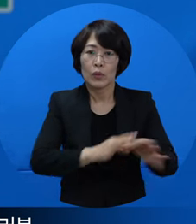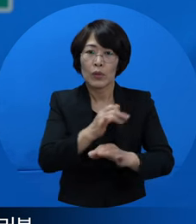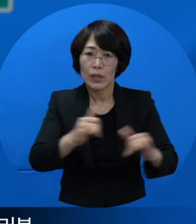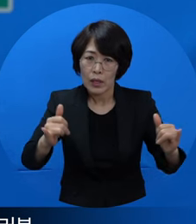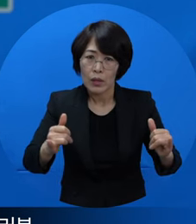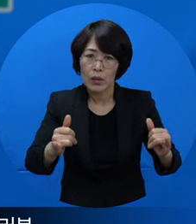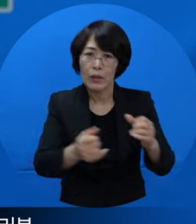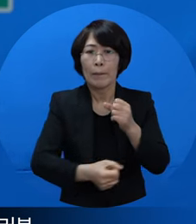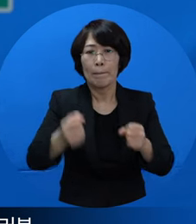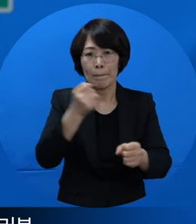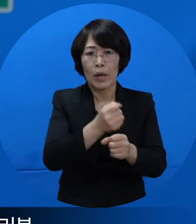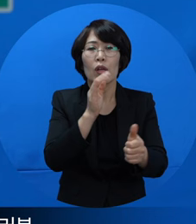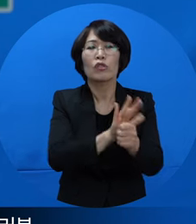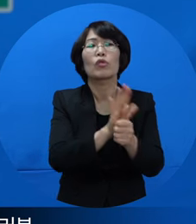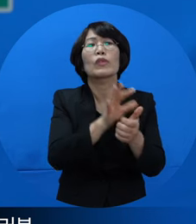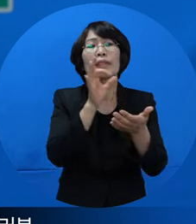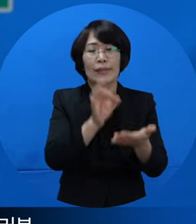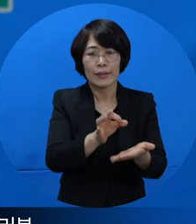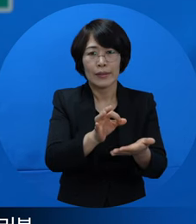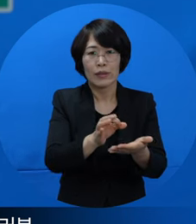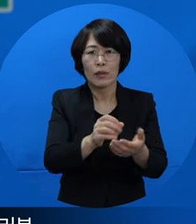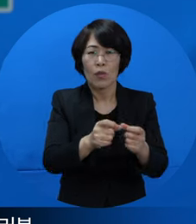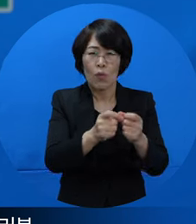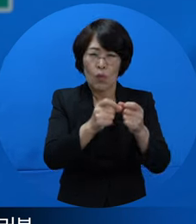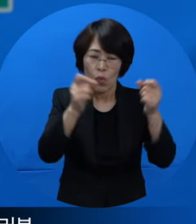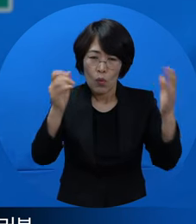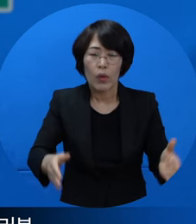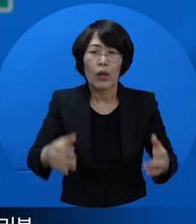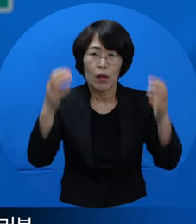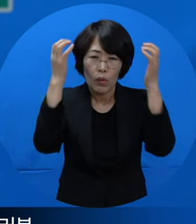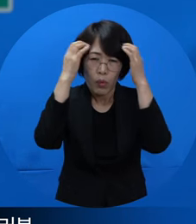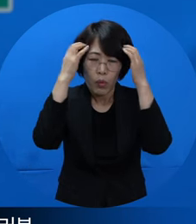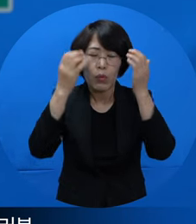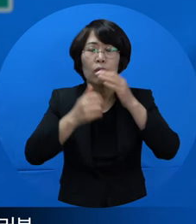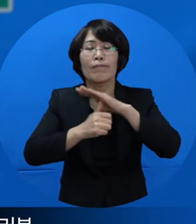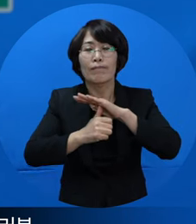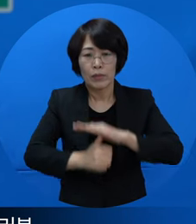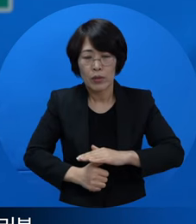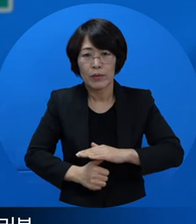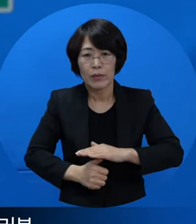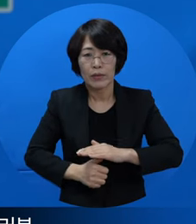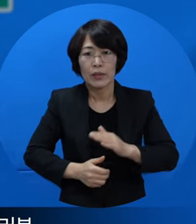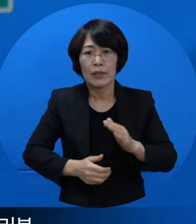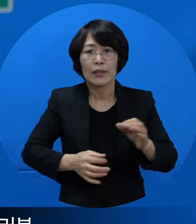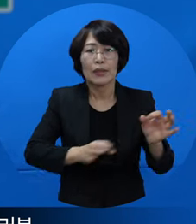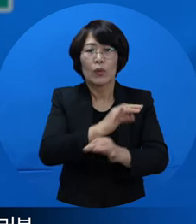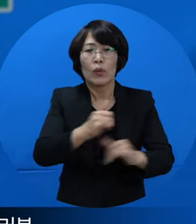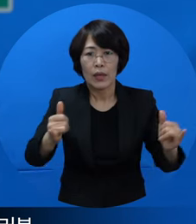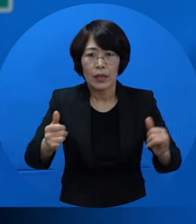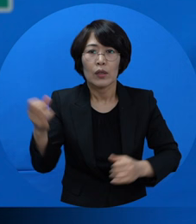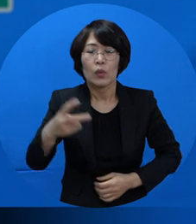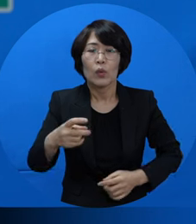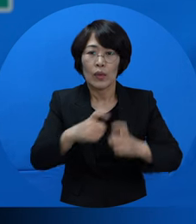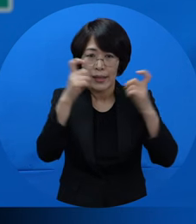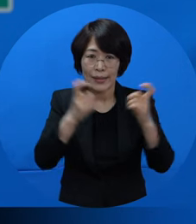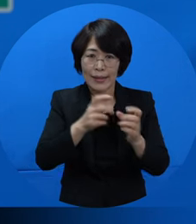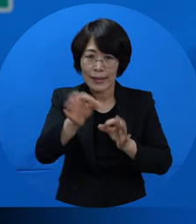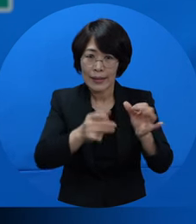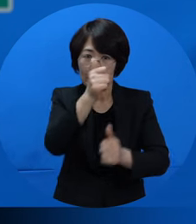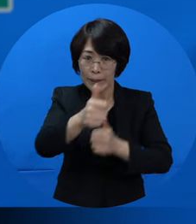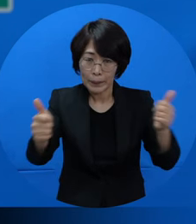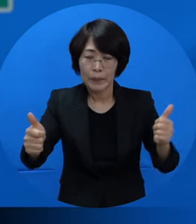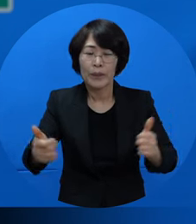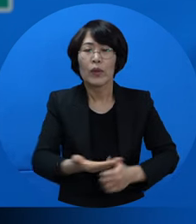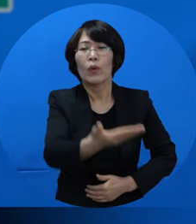서상 곡인 일상 회복 지원금이 오랫동안 고통을 감내하고 되시는 초상 고기 및 자영업자 여러